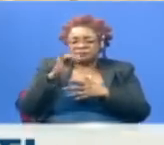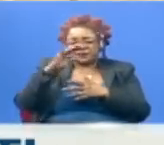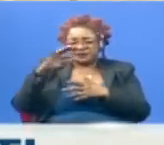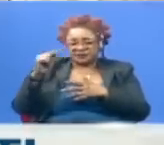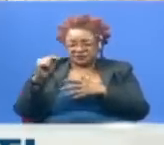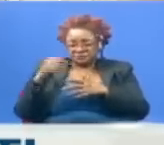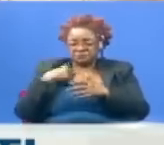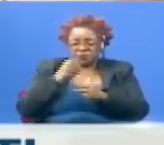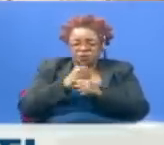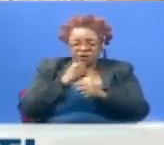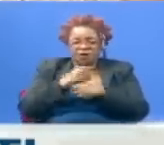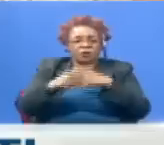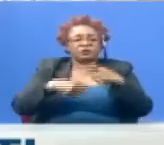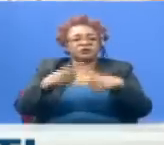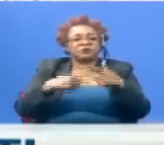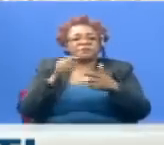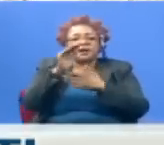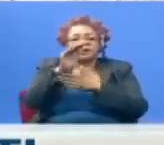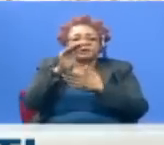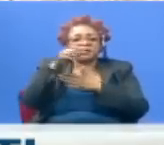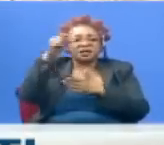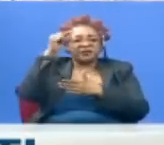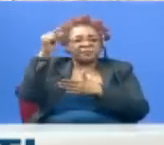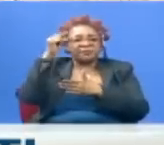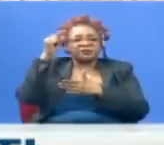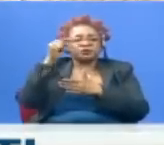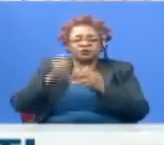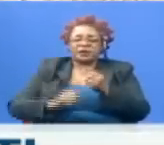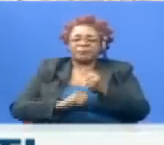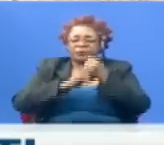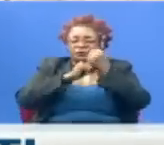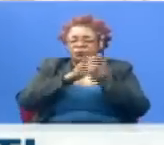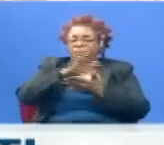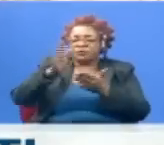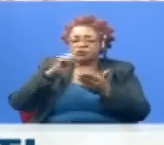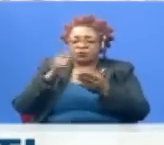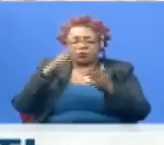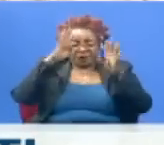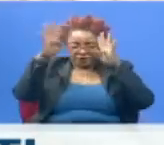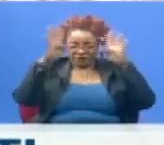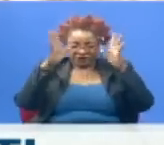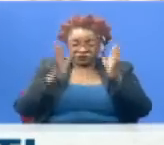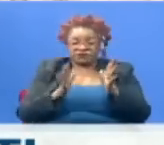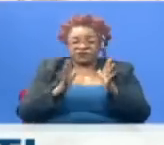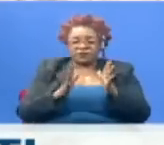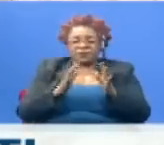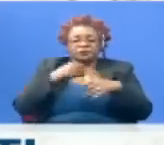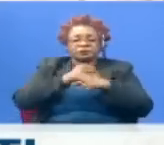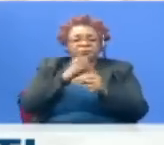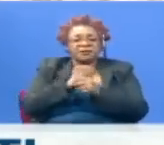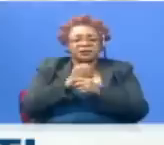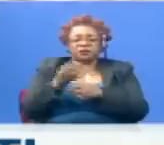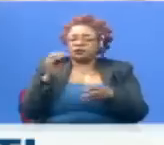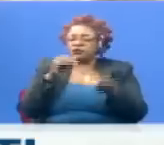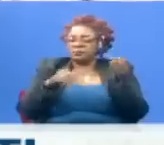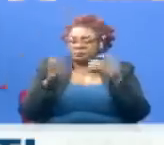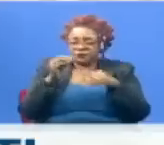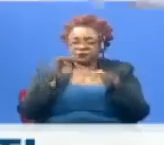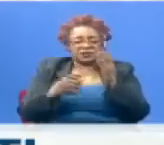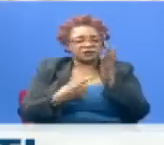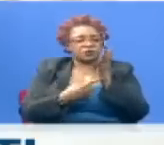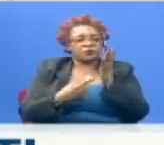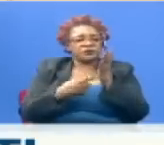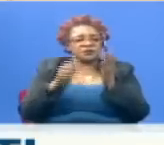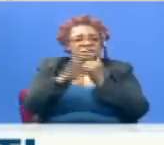still working on it. Anairai serikali kuwaunga mkono wabunifu ili kuwawezesha kuchangia uimarikaji wa teknolojia